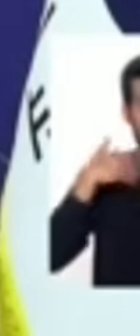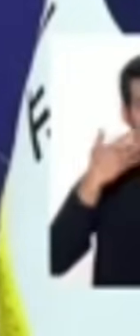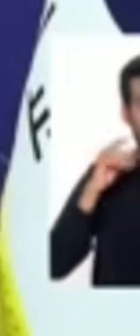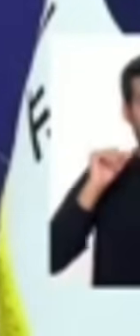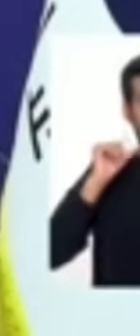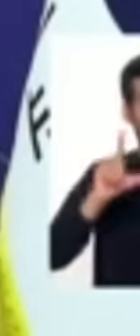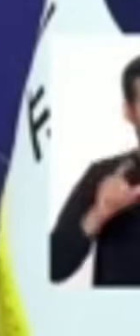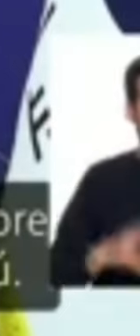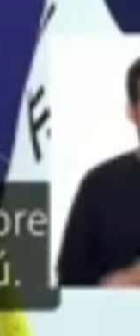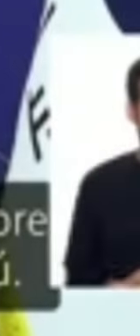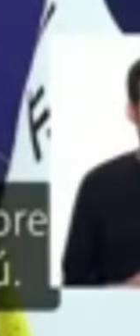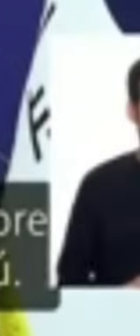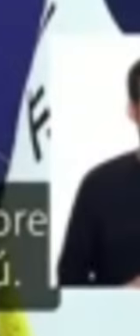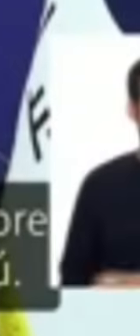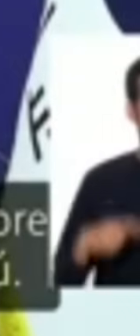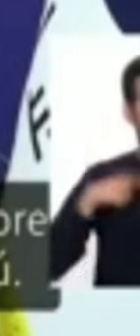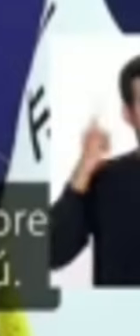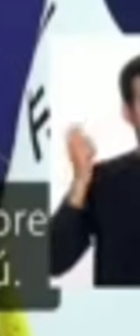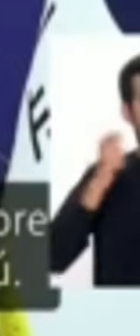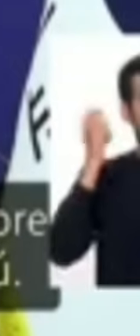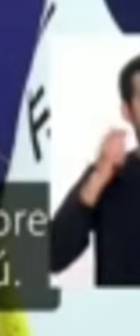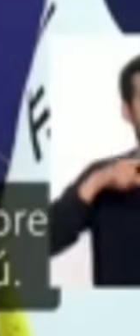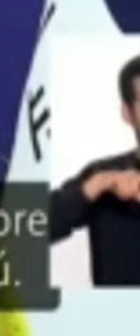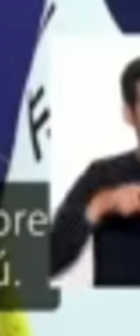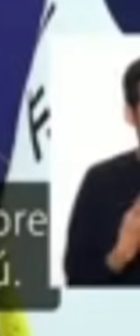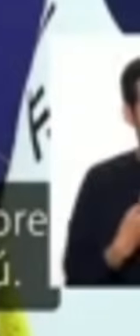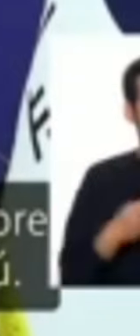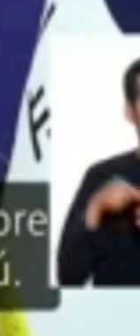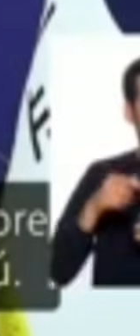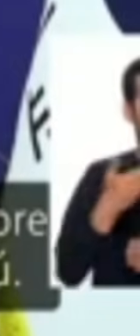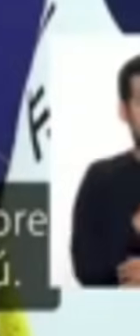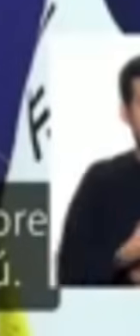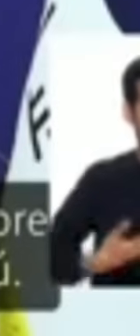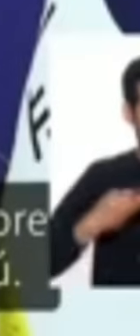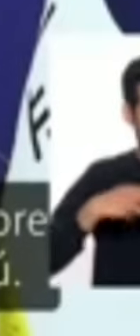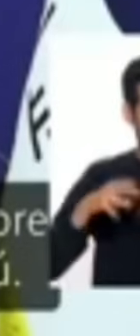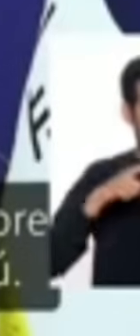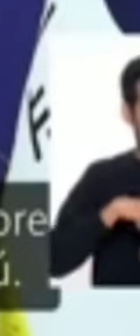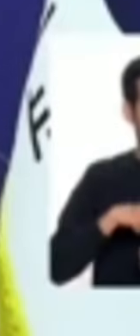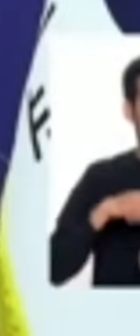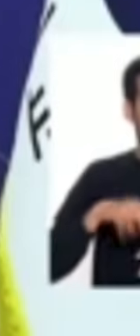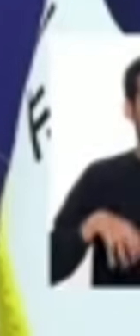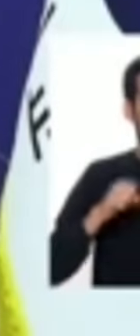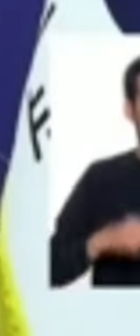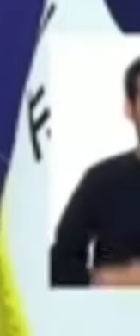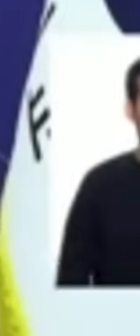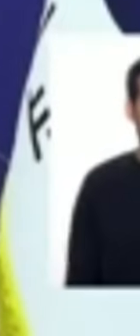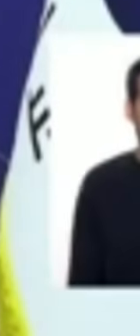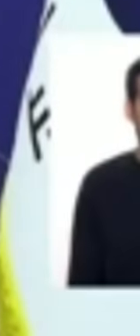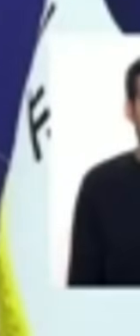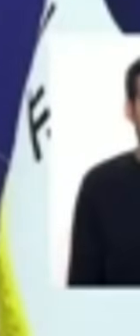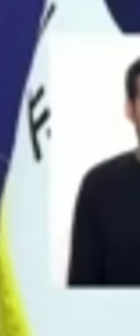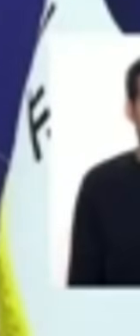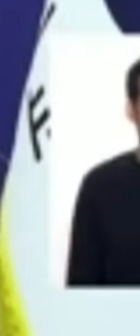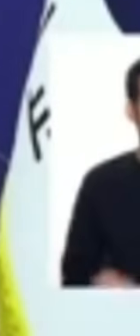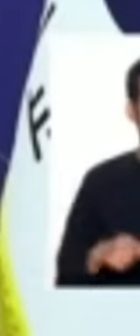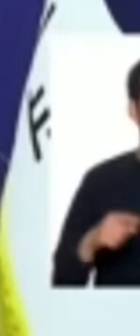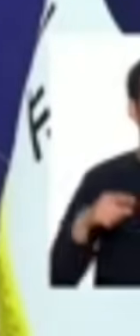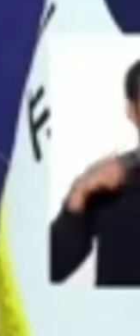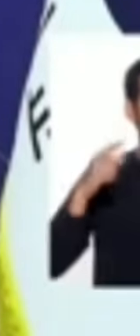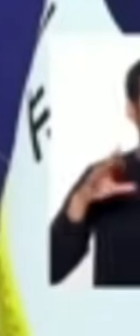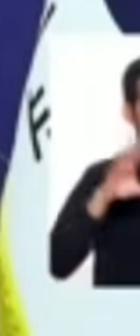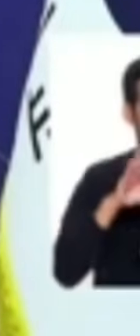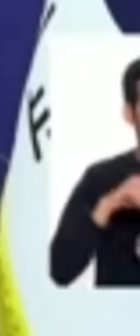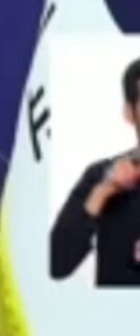되어 깊은 자리에 매우 기쁘게 영상으로 동참하게 되어 매우 기쁘게 생각. The Pacific Alliance gathers 40% of the Latin